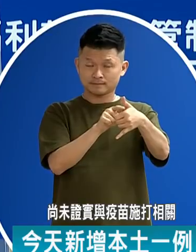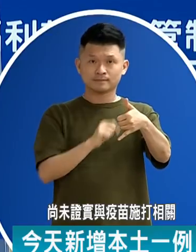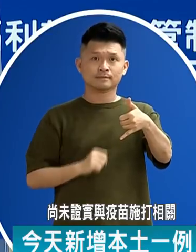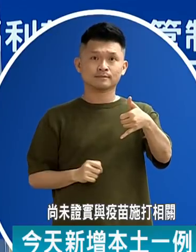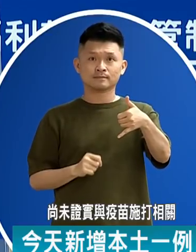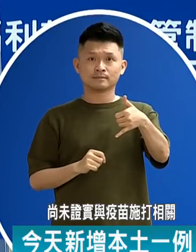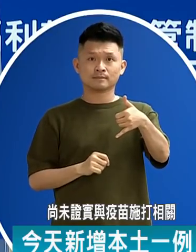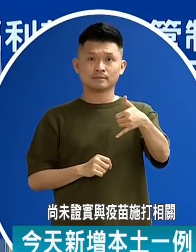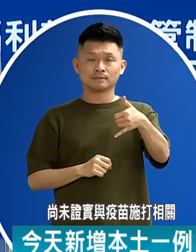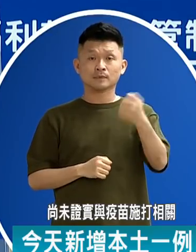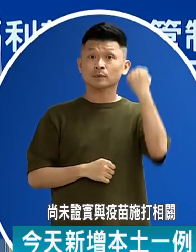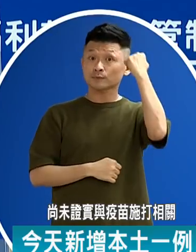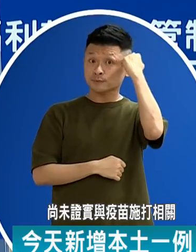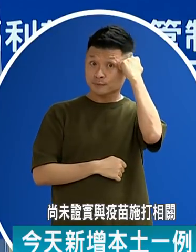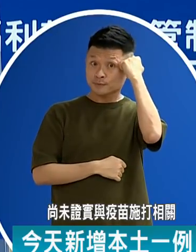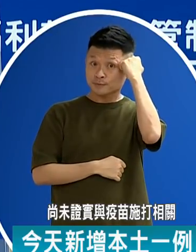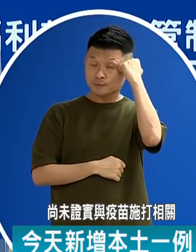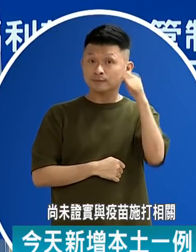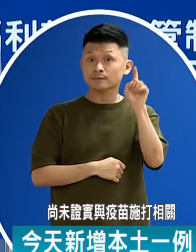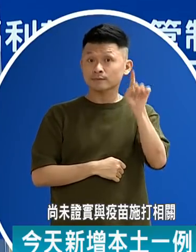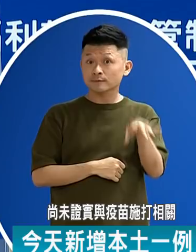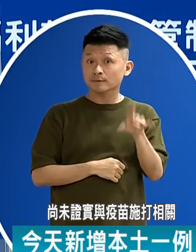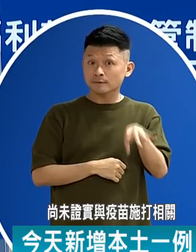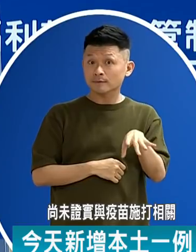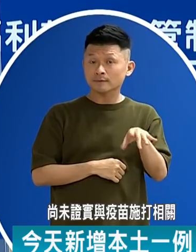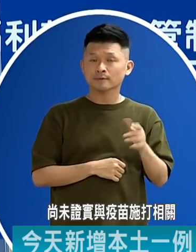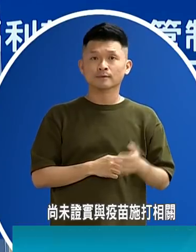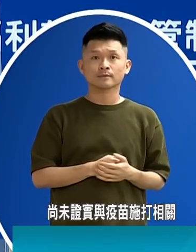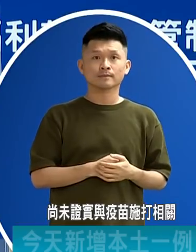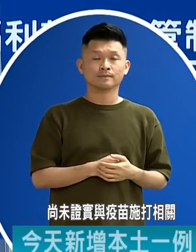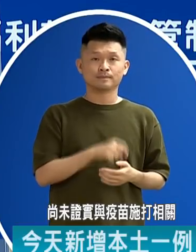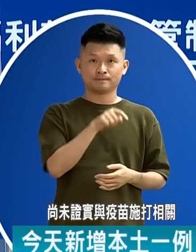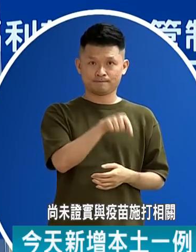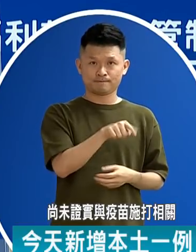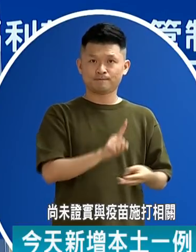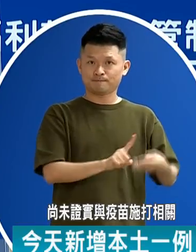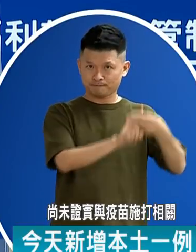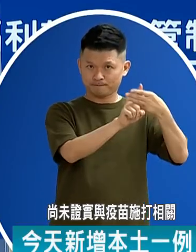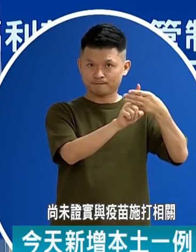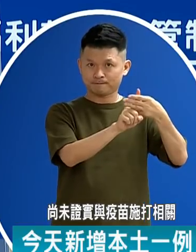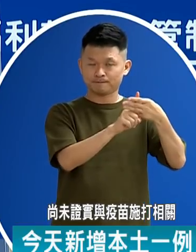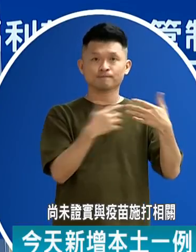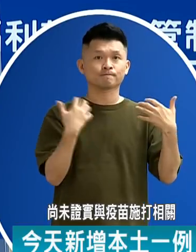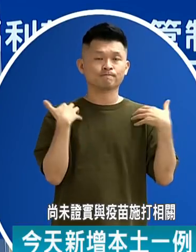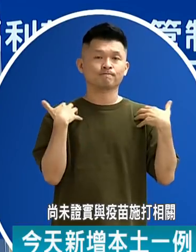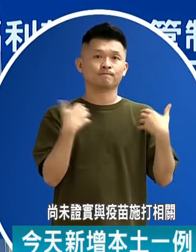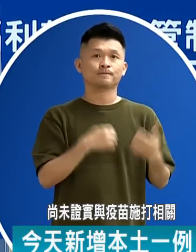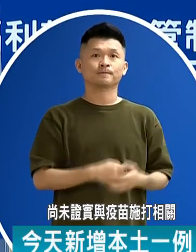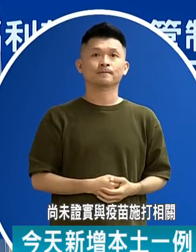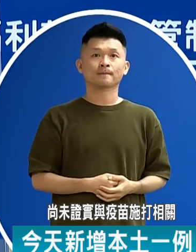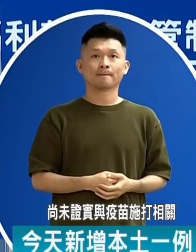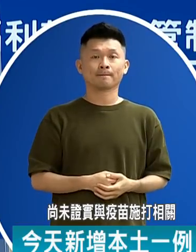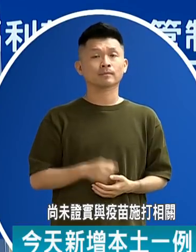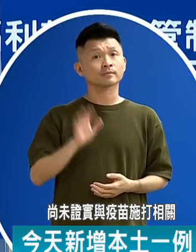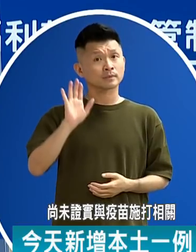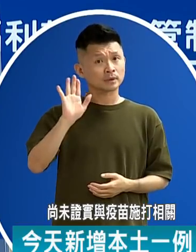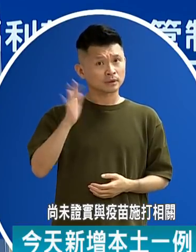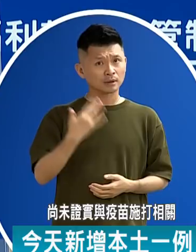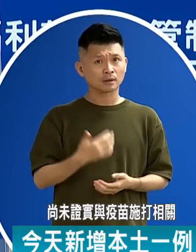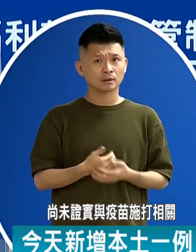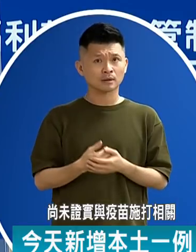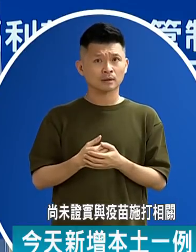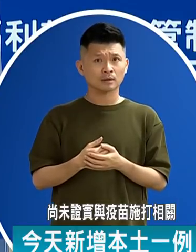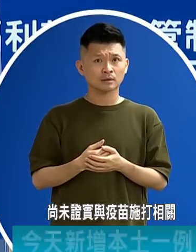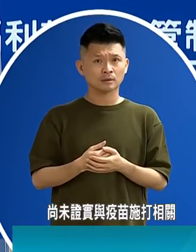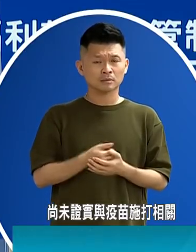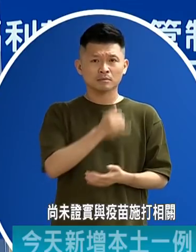基本上它是居住县，好居住地，以居住地哈为主责的单位。那可是呢，他有